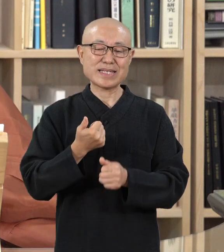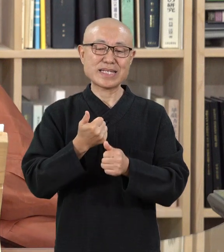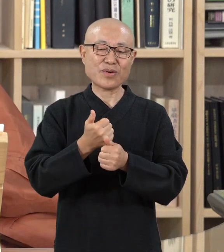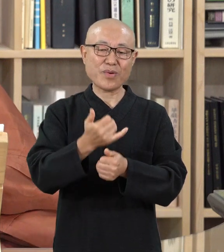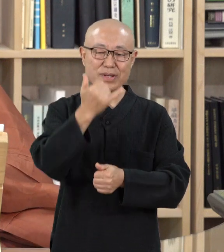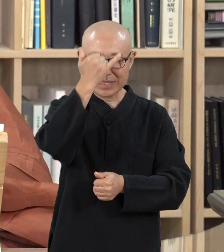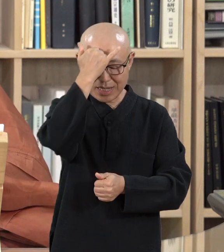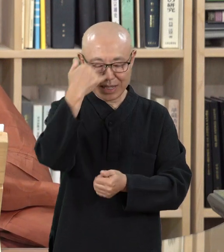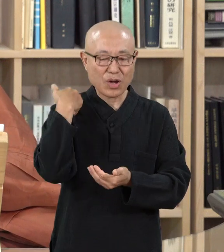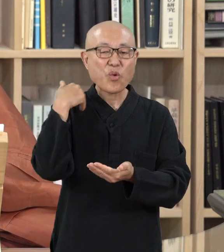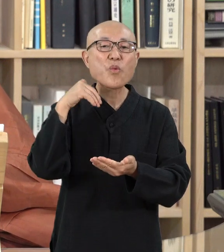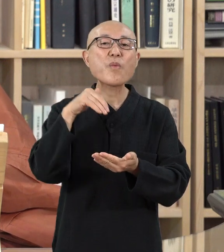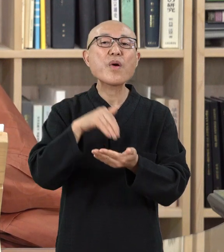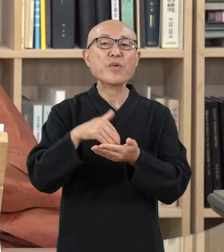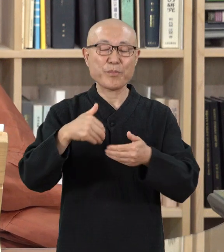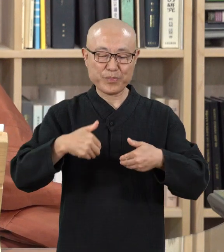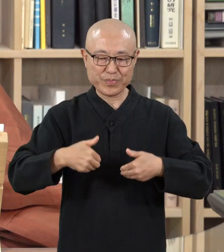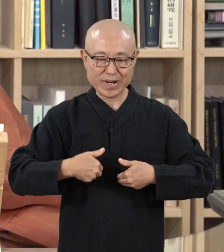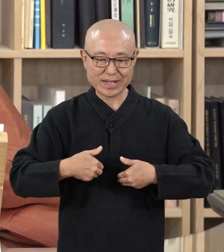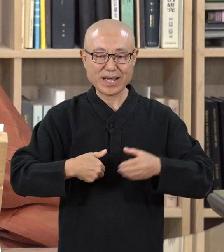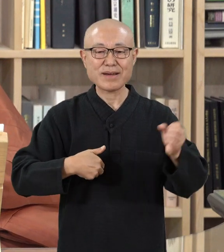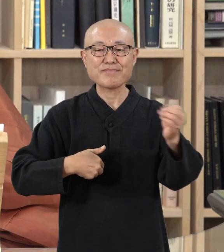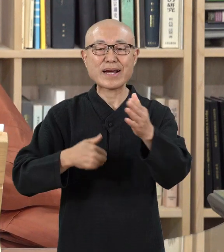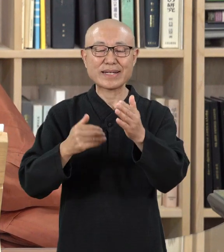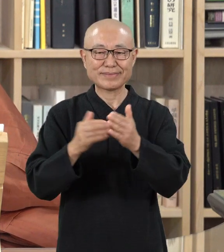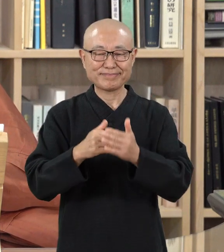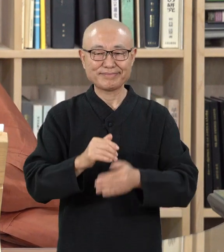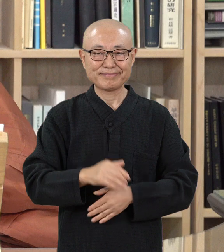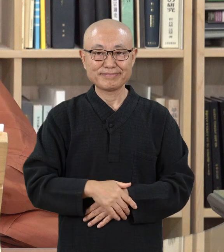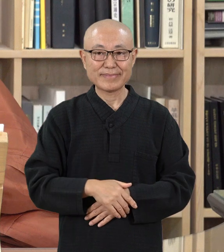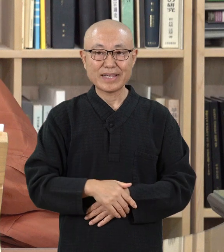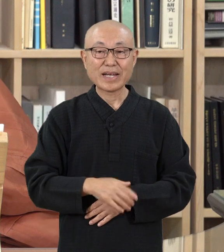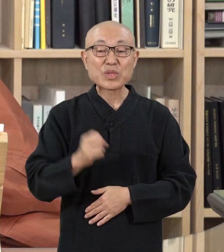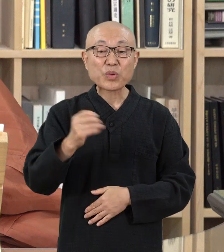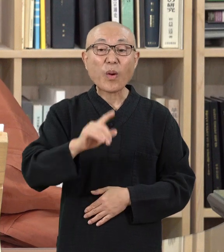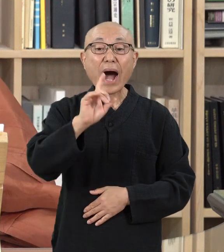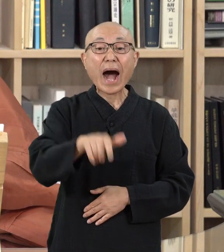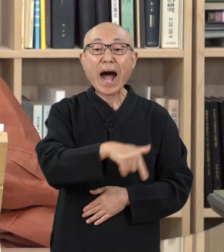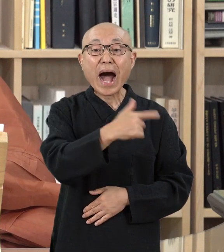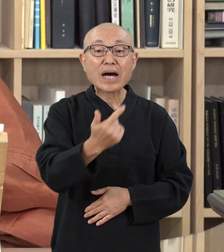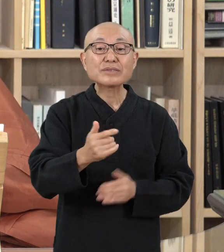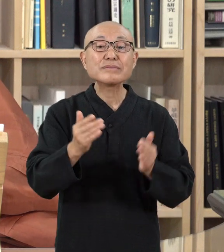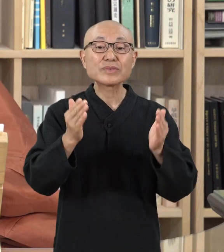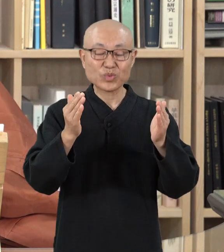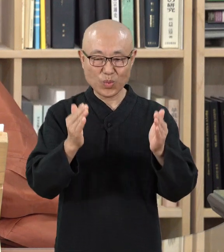인이다 이렇게 말씀을 하셔요. 그리고 공자님은 단 하루만이라도